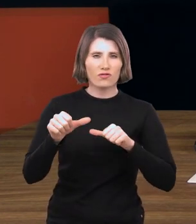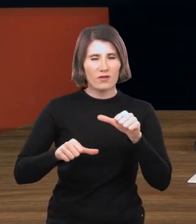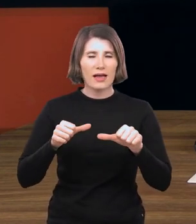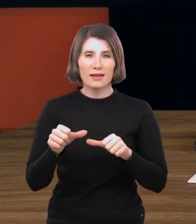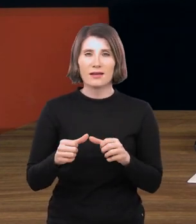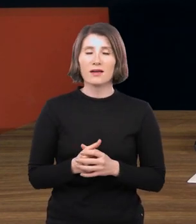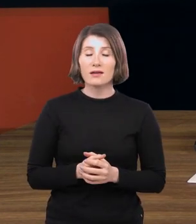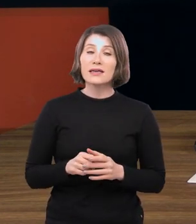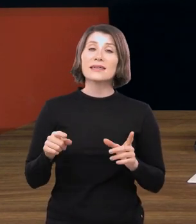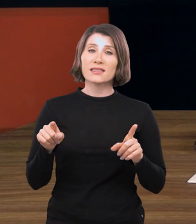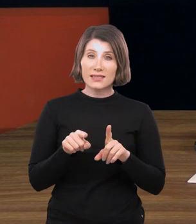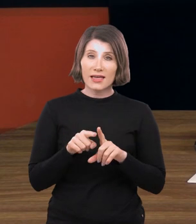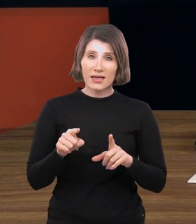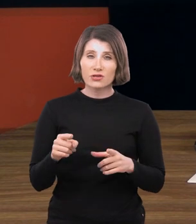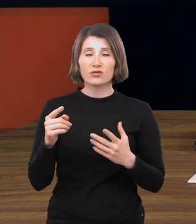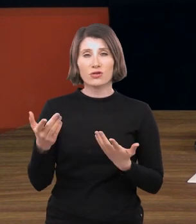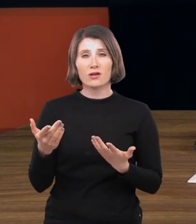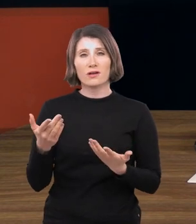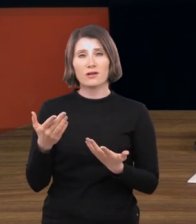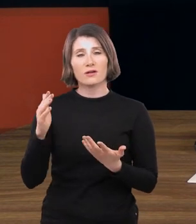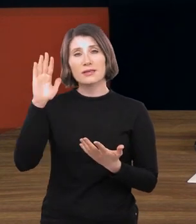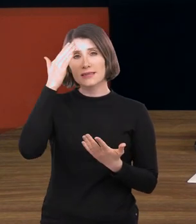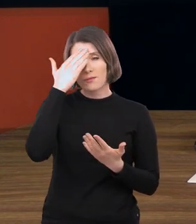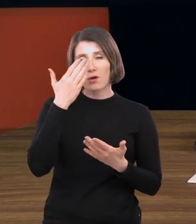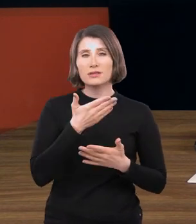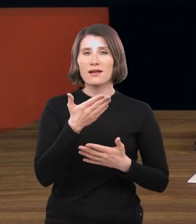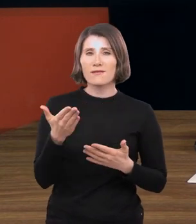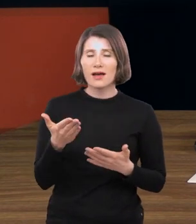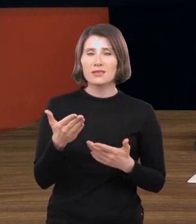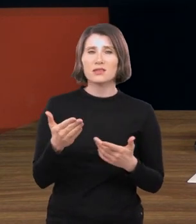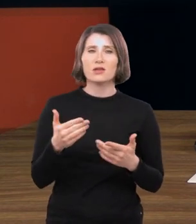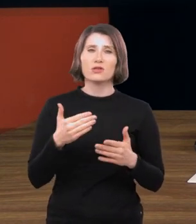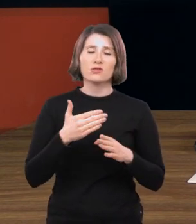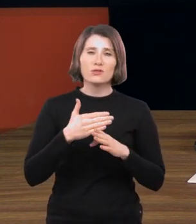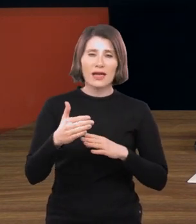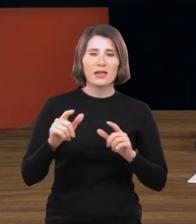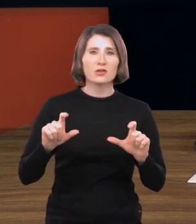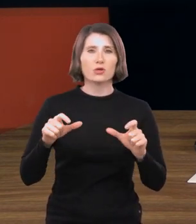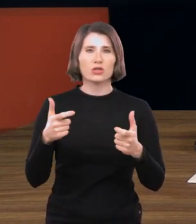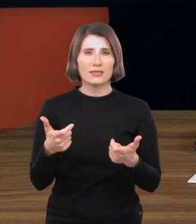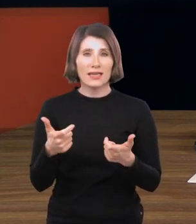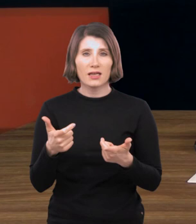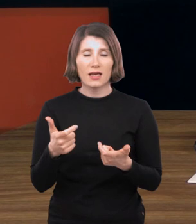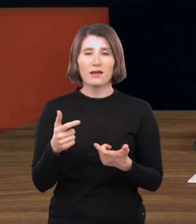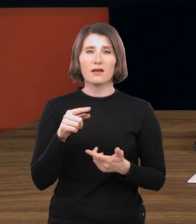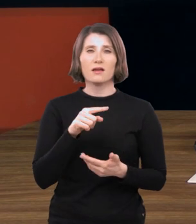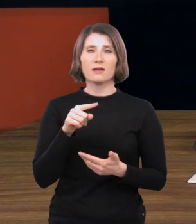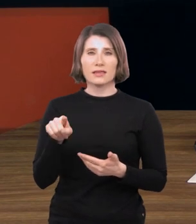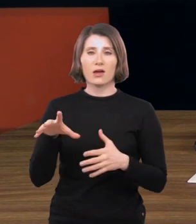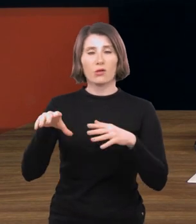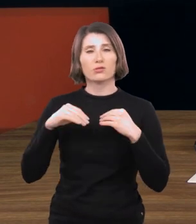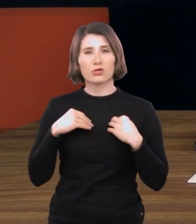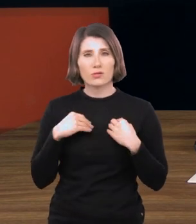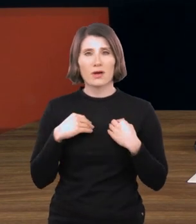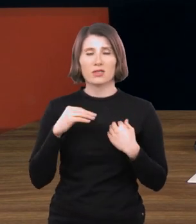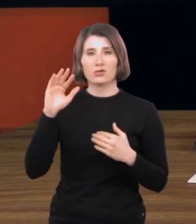na przestrzeni lat, ale także właśnie zapoznania z tym, co dzieje się po tym, jak dostanie się